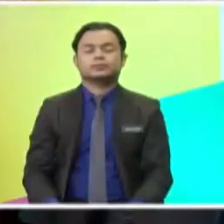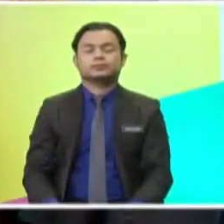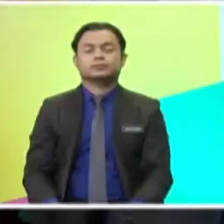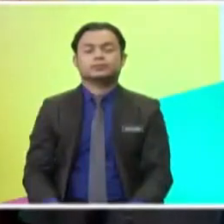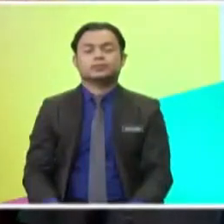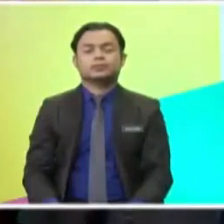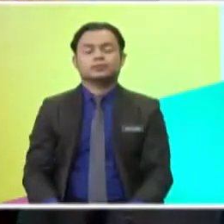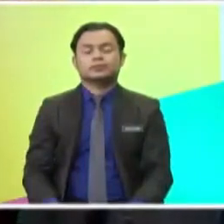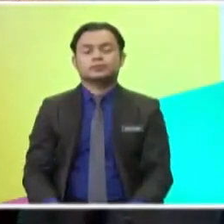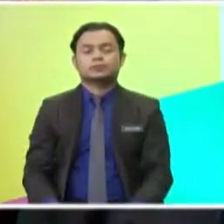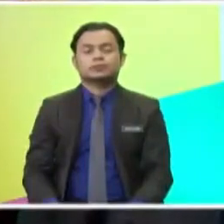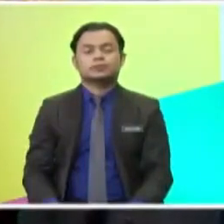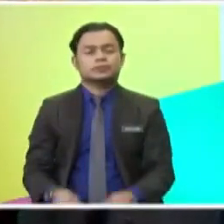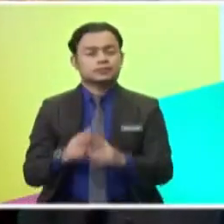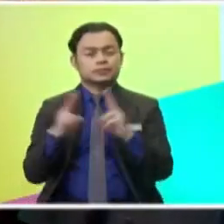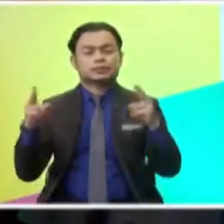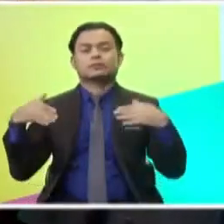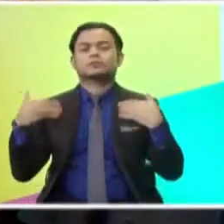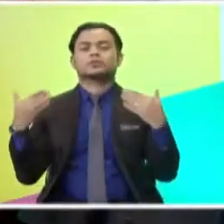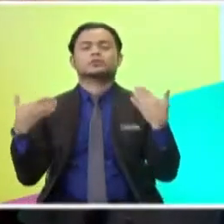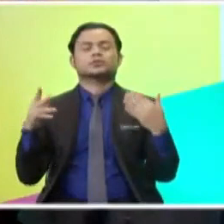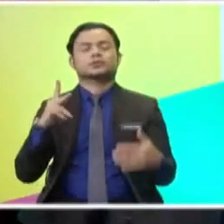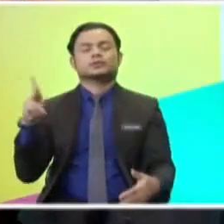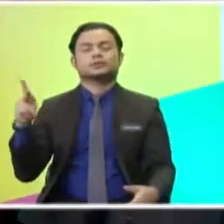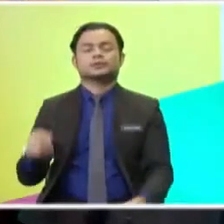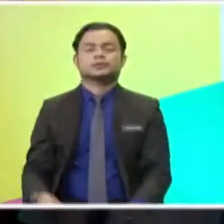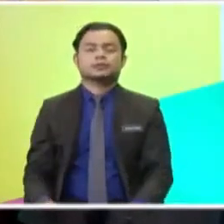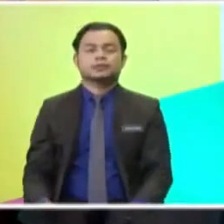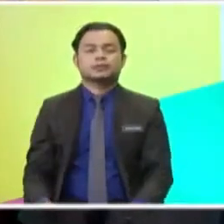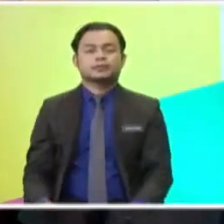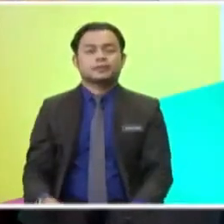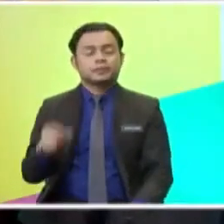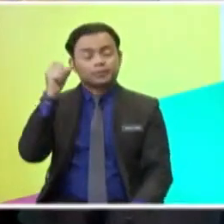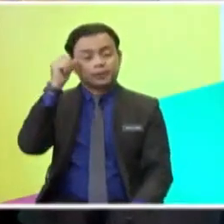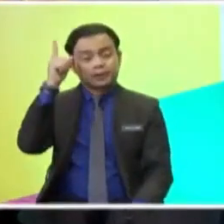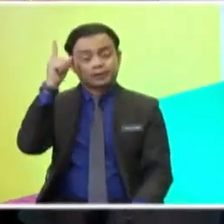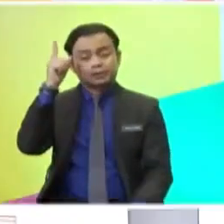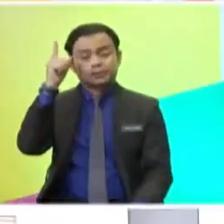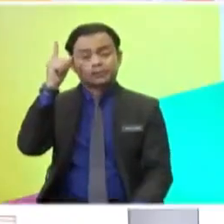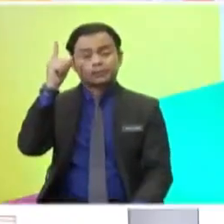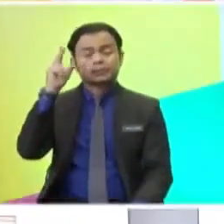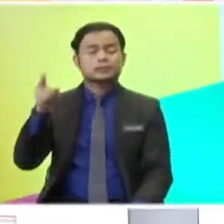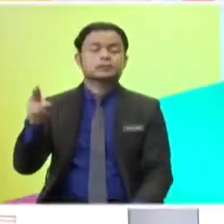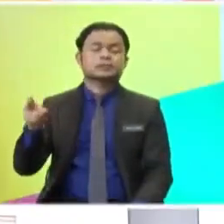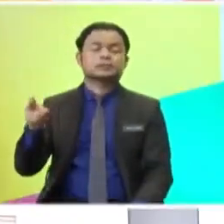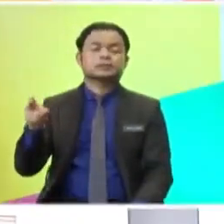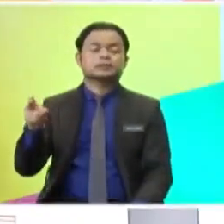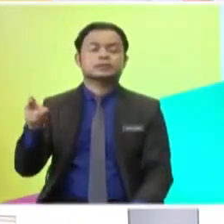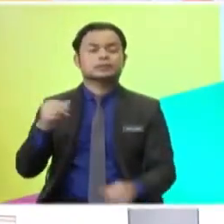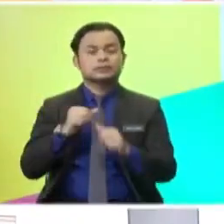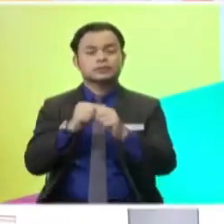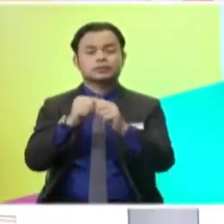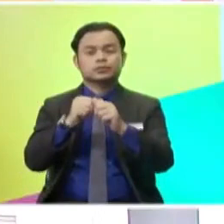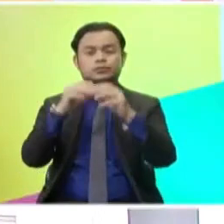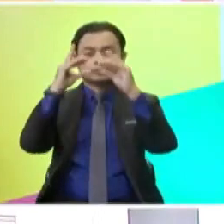sangat menyeronokkan. Sebenarnya, memahami sejarah melalui peta itu adalah satu kaedah yang bagi saya lah sangat